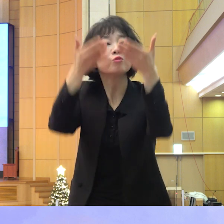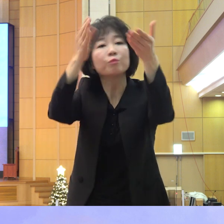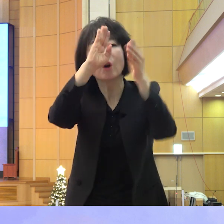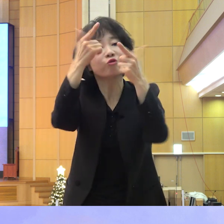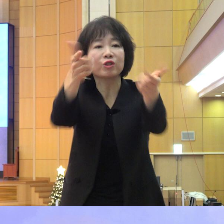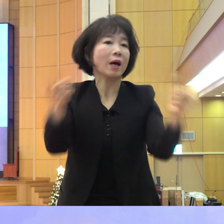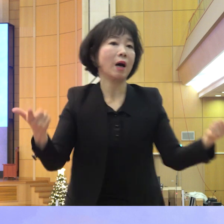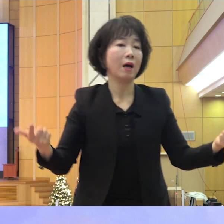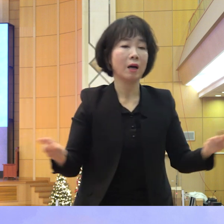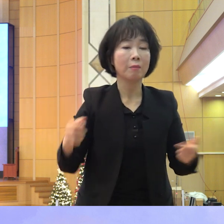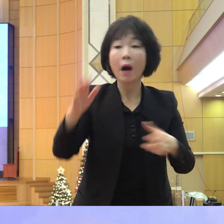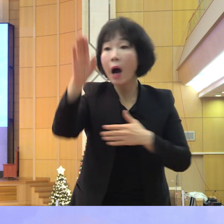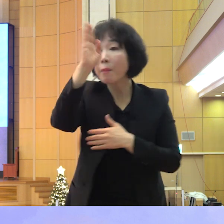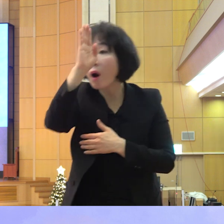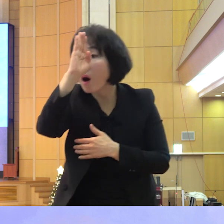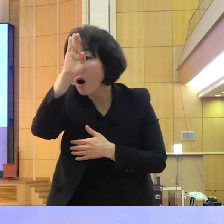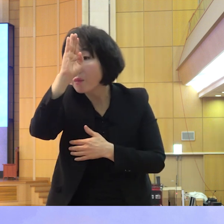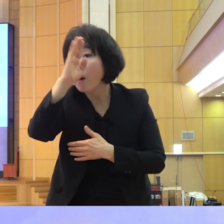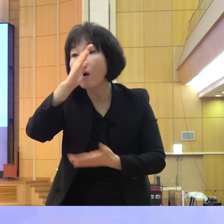병이 몇 가지죠?